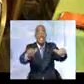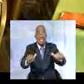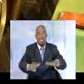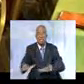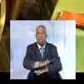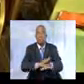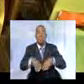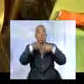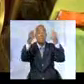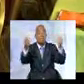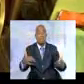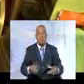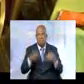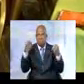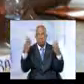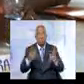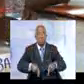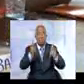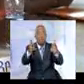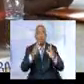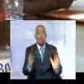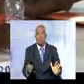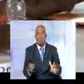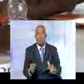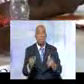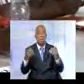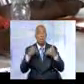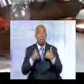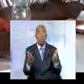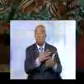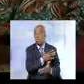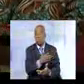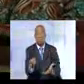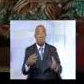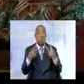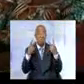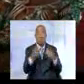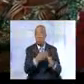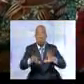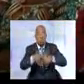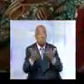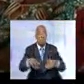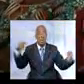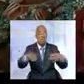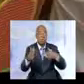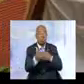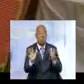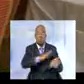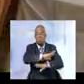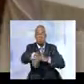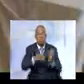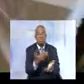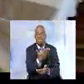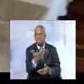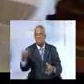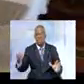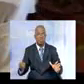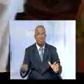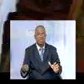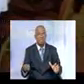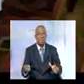terrain. 70 acteurs du système commercial de Boaké ont eu leur capacité renforcée sur leurs droits et devoirs. Le recours